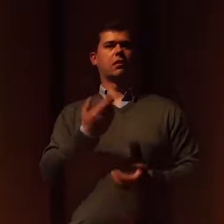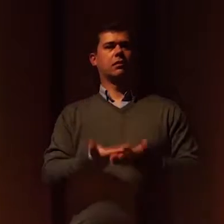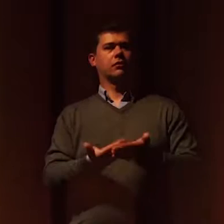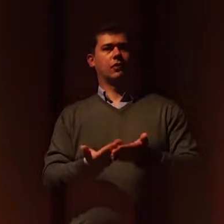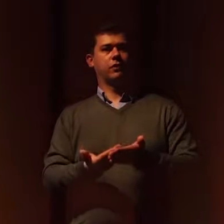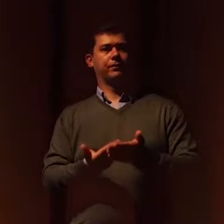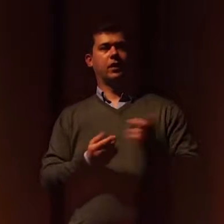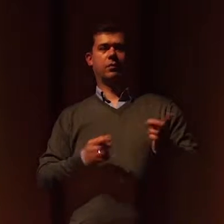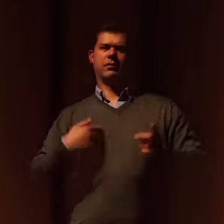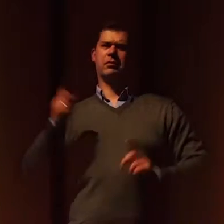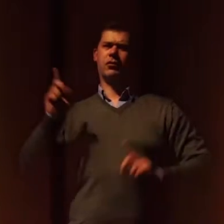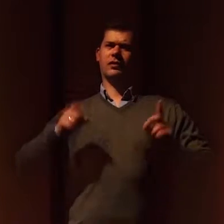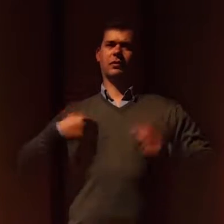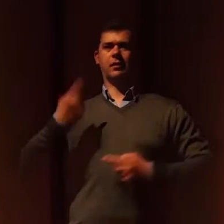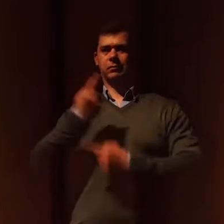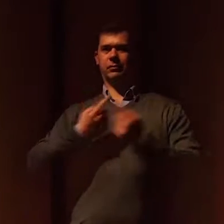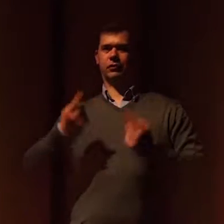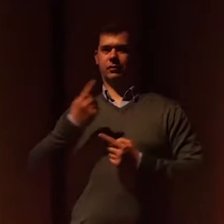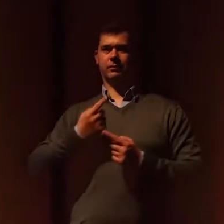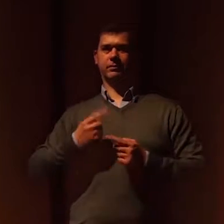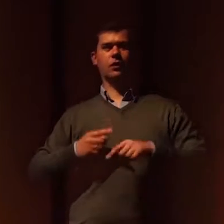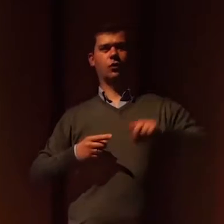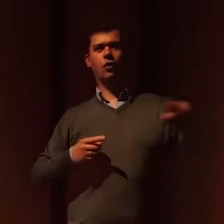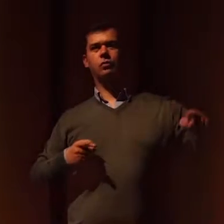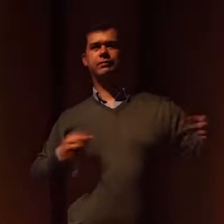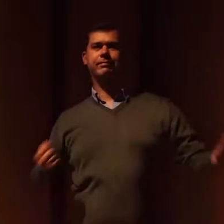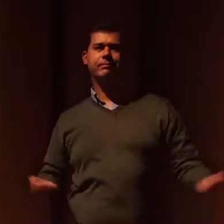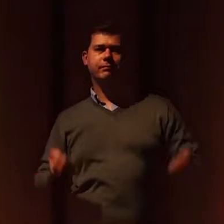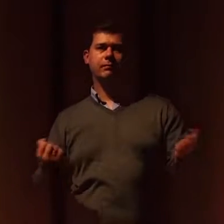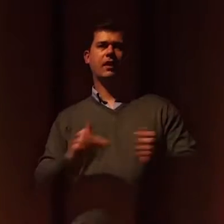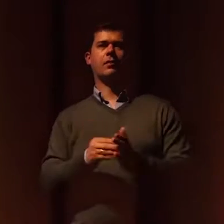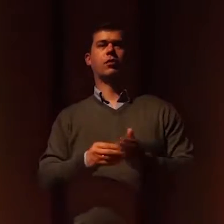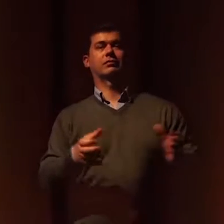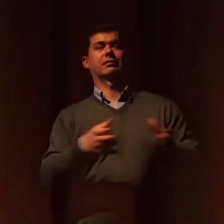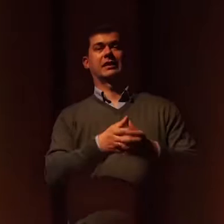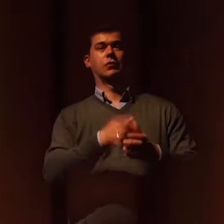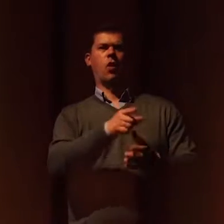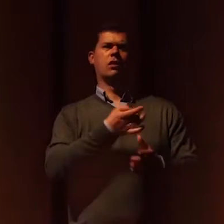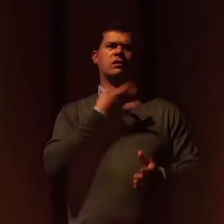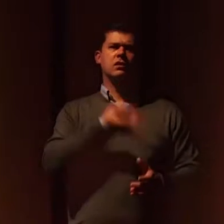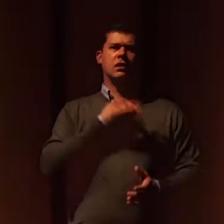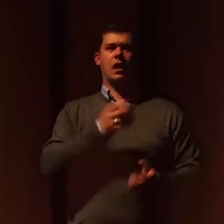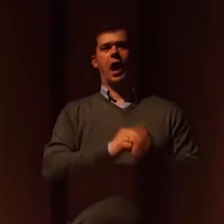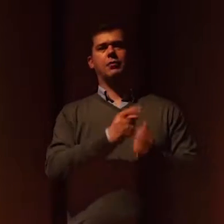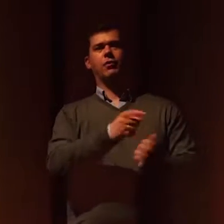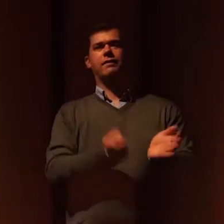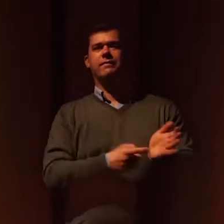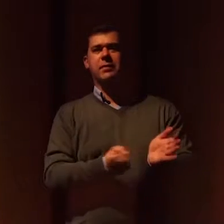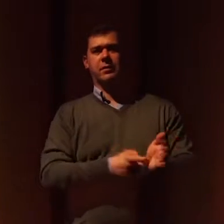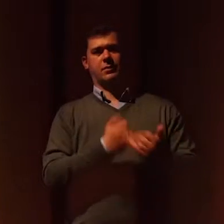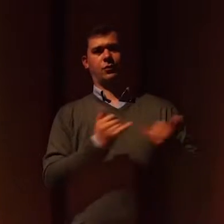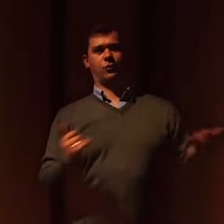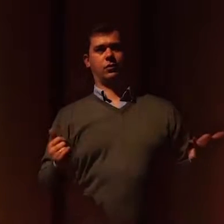dlatego że się uważa że pewne dążenia mniejszości pewne pretensje pewne